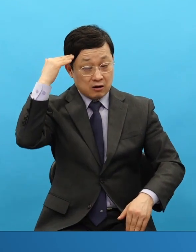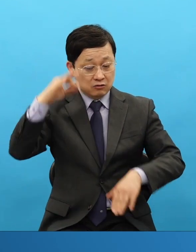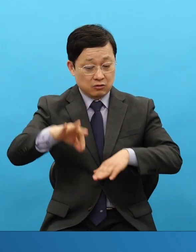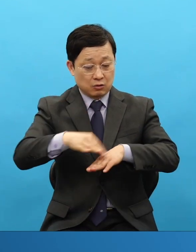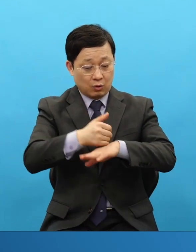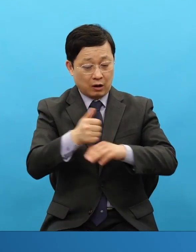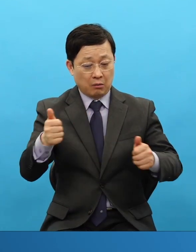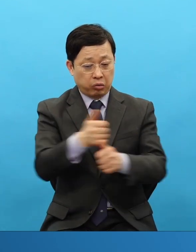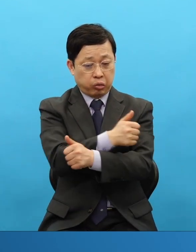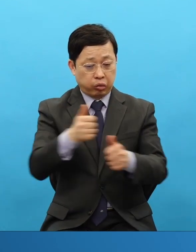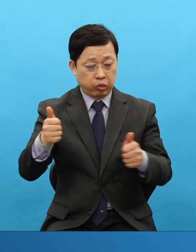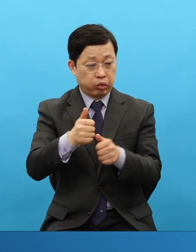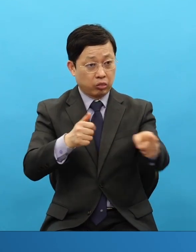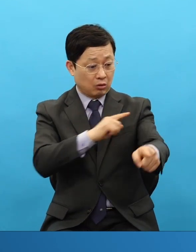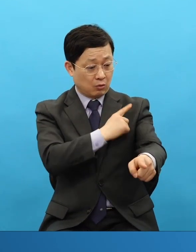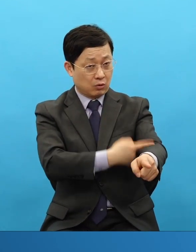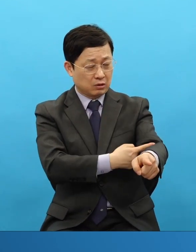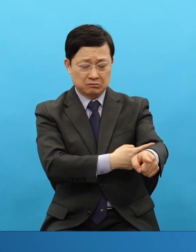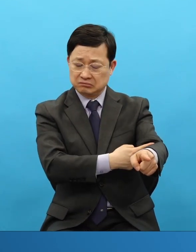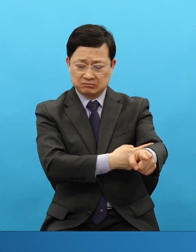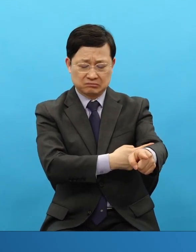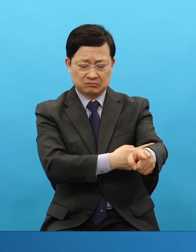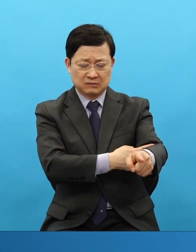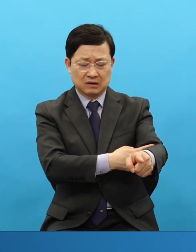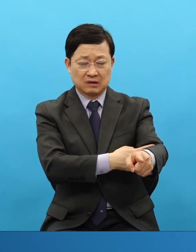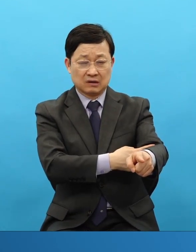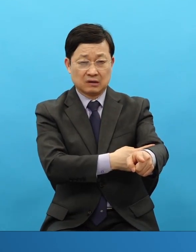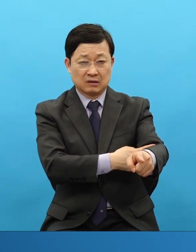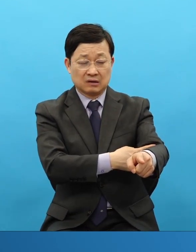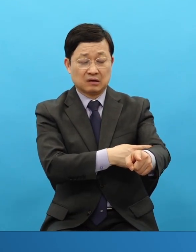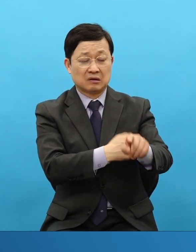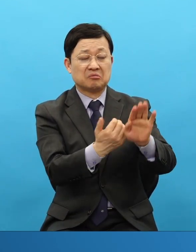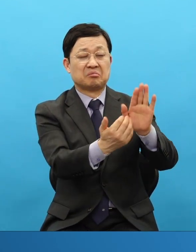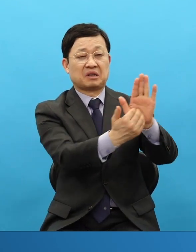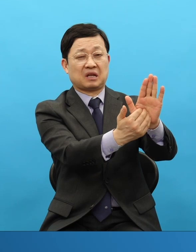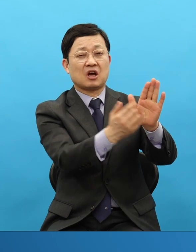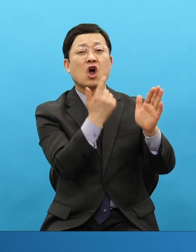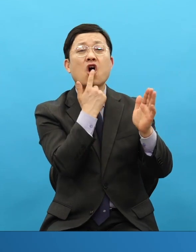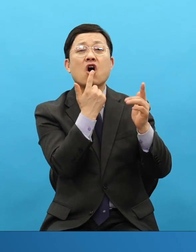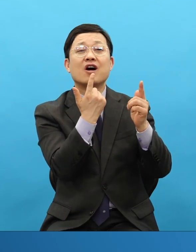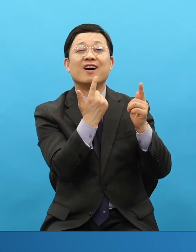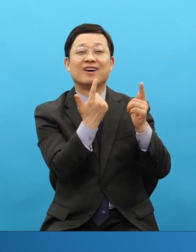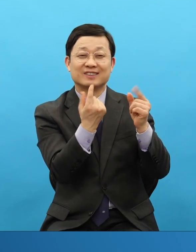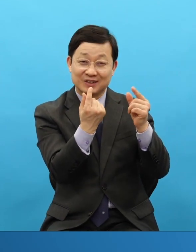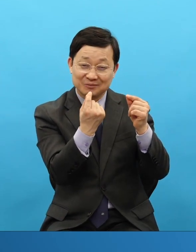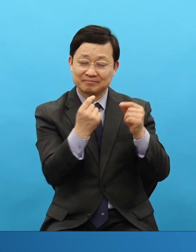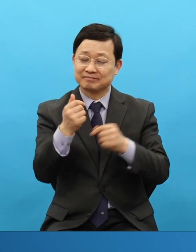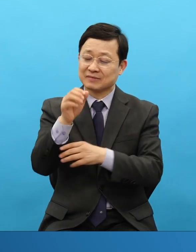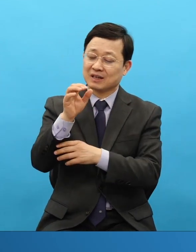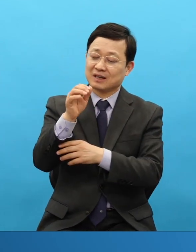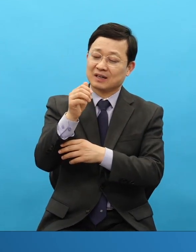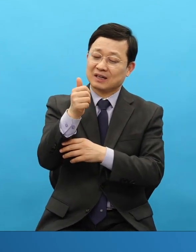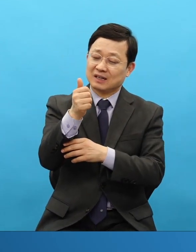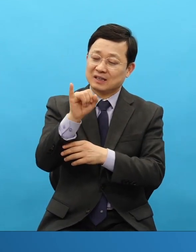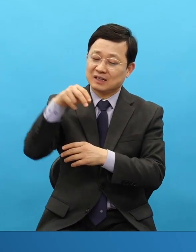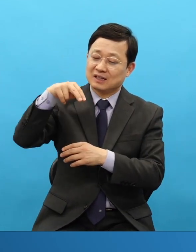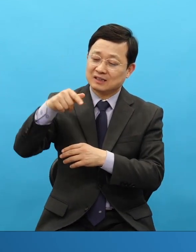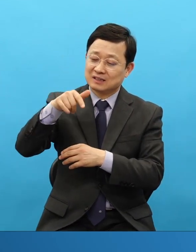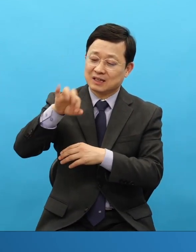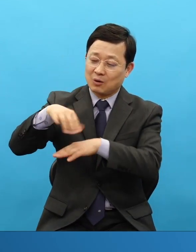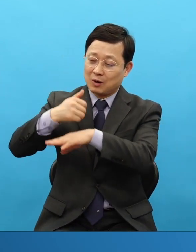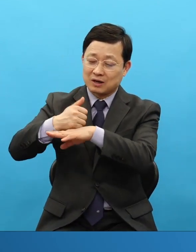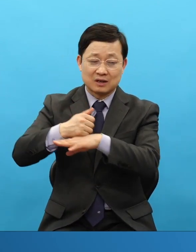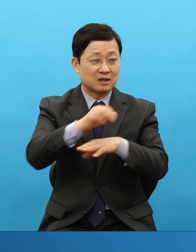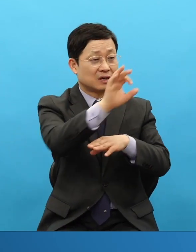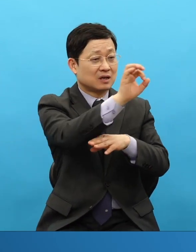come here and change our king? Tell us what to do. 그 말이에요. 아수르 너희들이 왜 우리 보고 세금 내라고 하느냐? Why are you Assyrians making us pay taxes to your